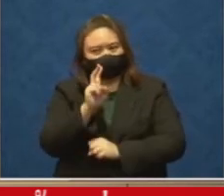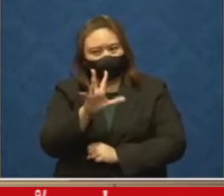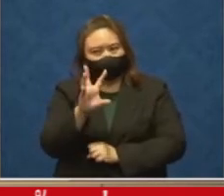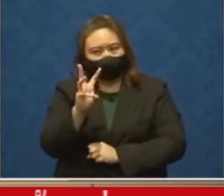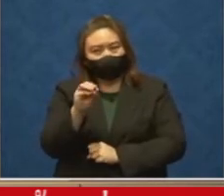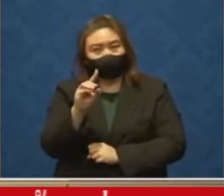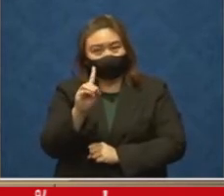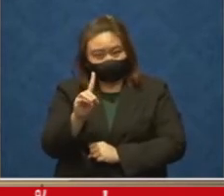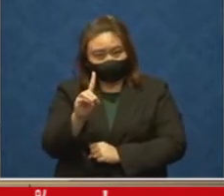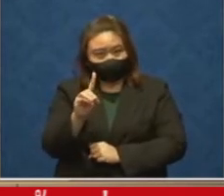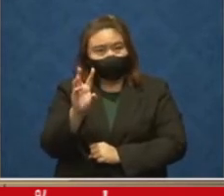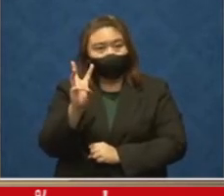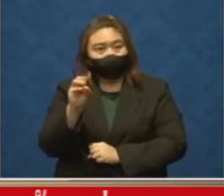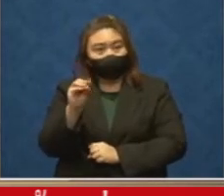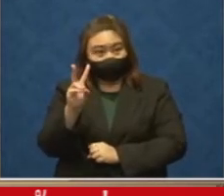ี 2561